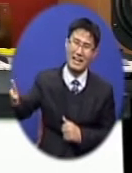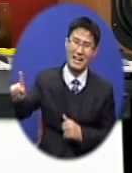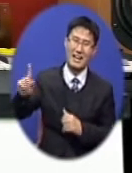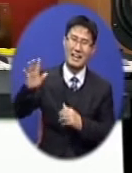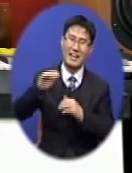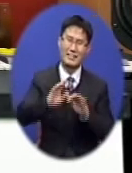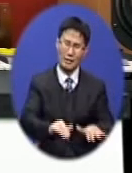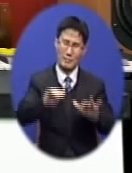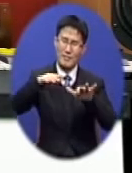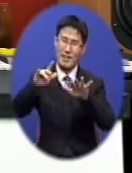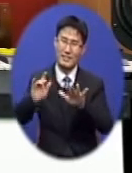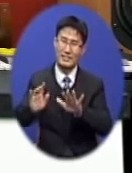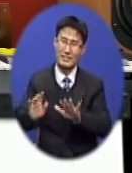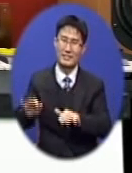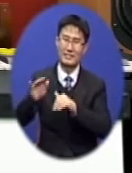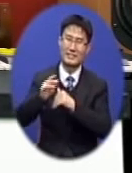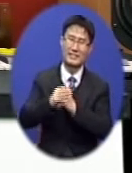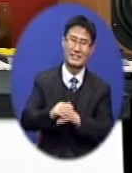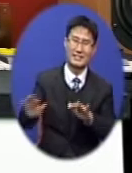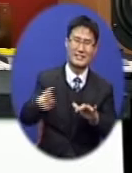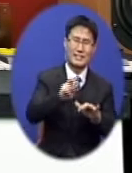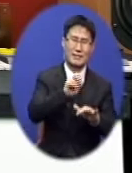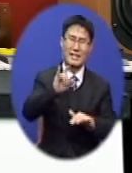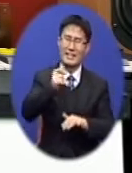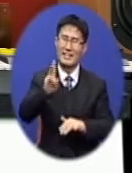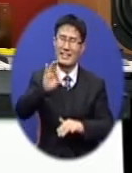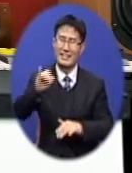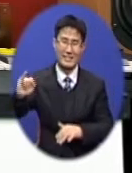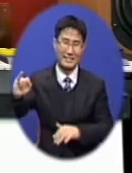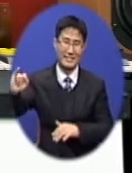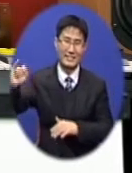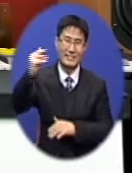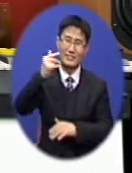건방 덤벙 매양일 줄만